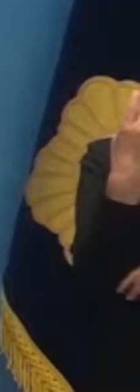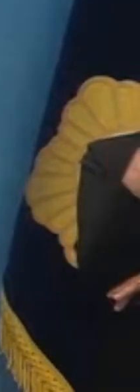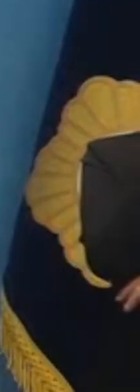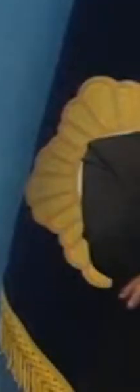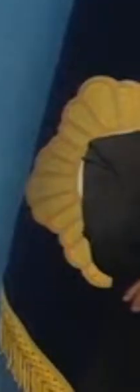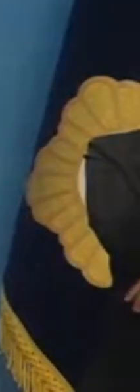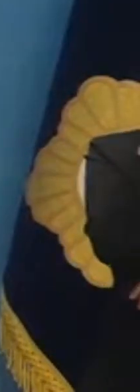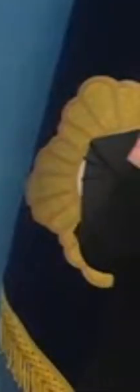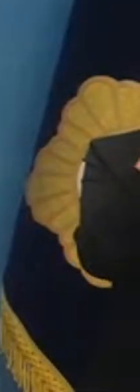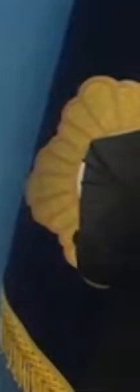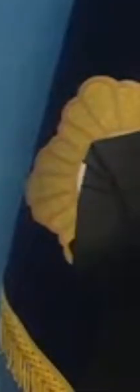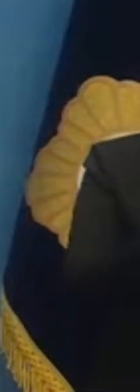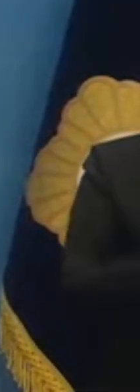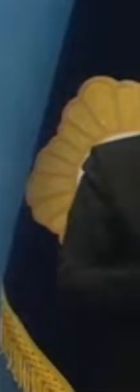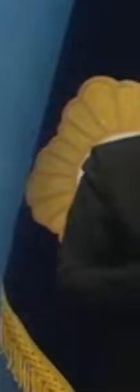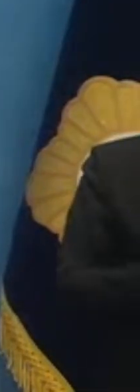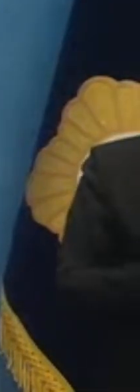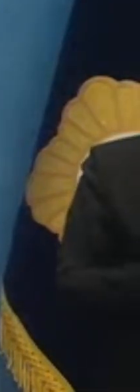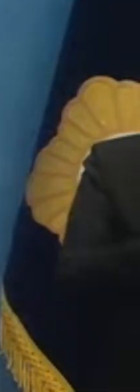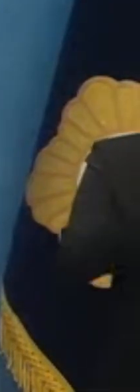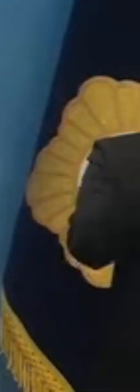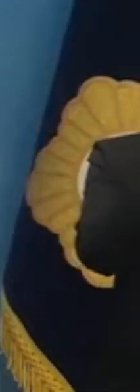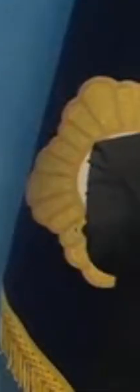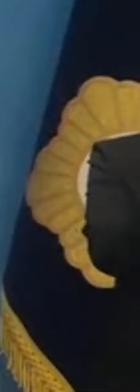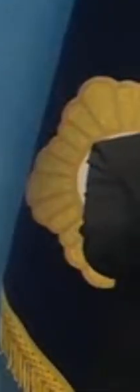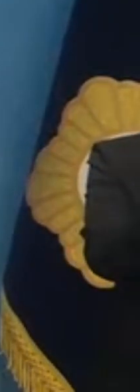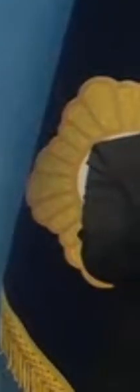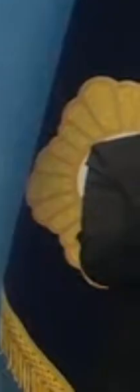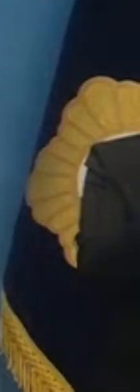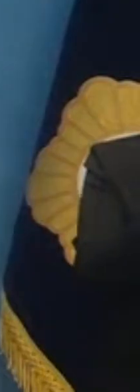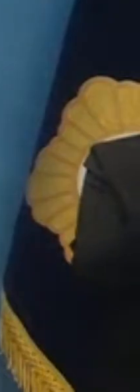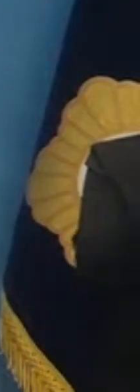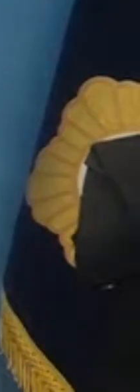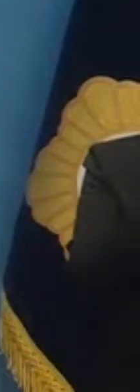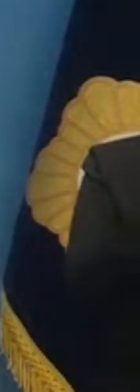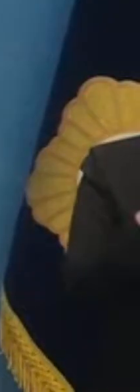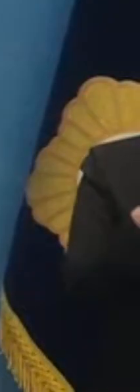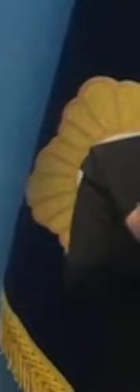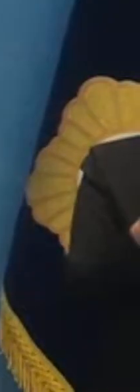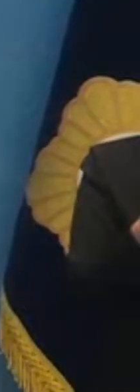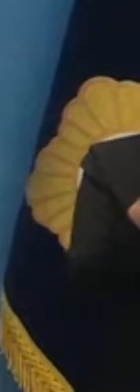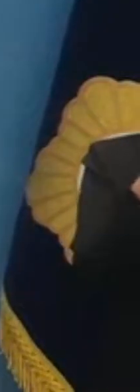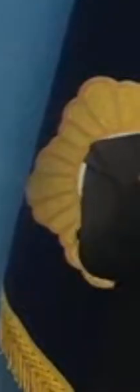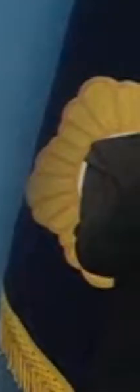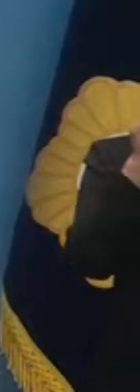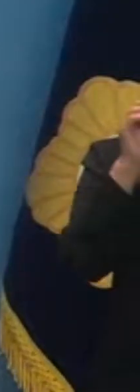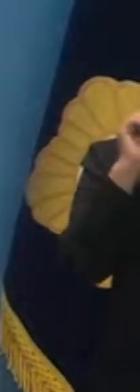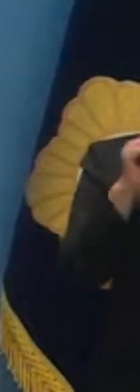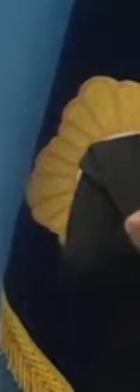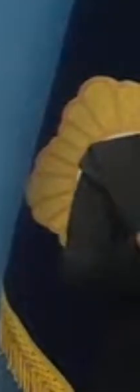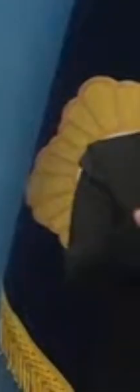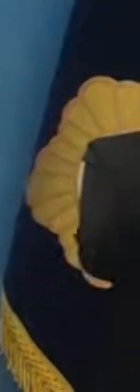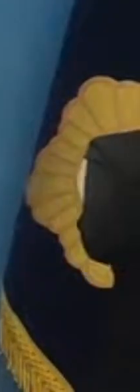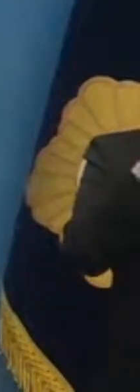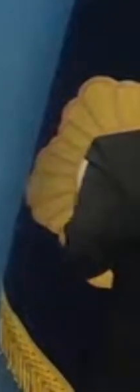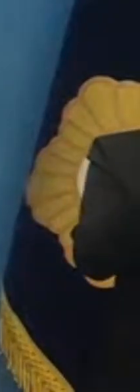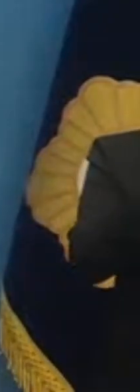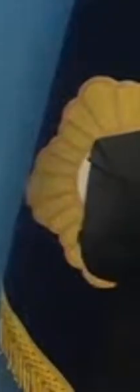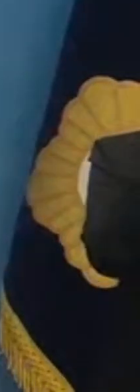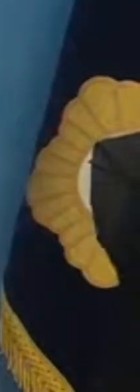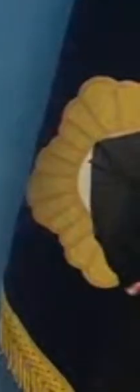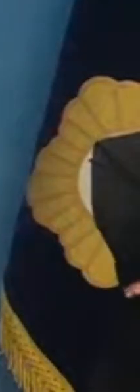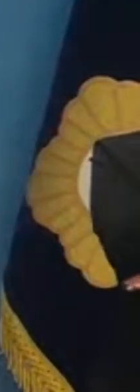내가 알아보니까 120원이더라고 한 반언을 두고 SNS 글에는 커피 원가